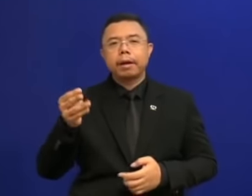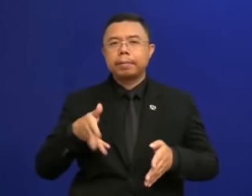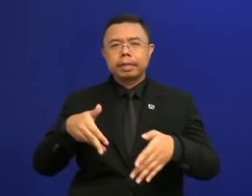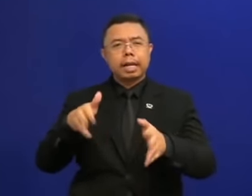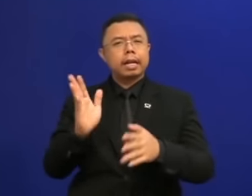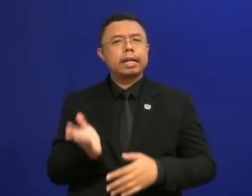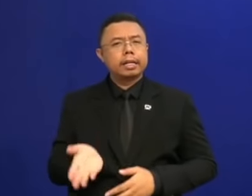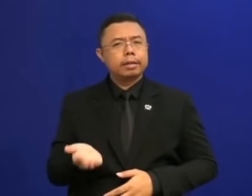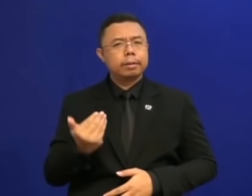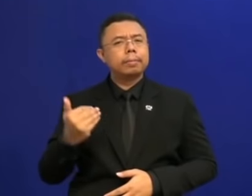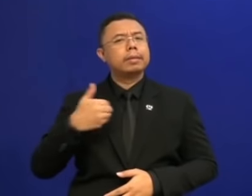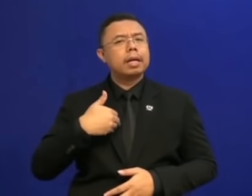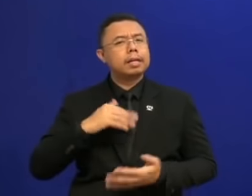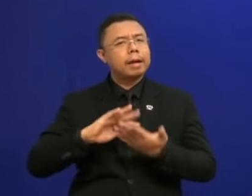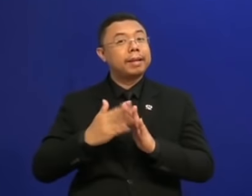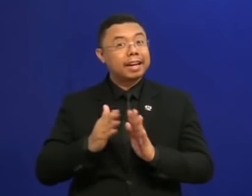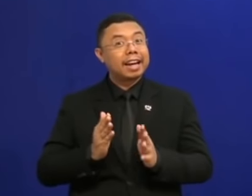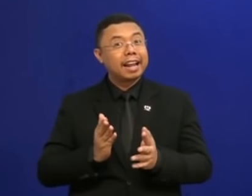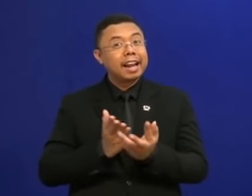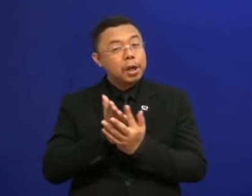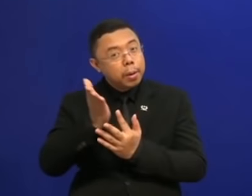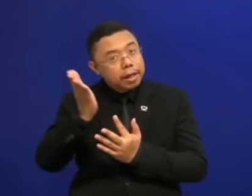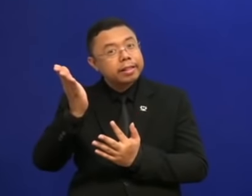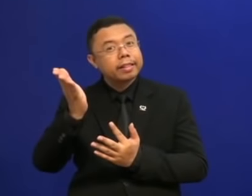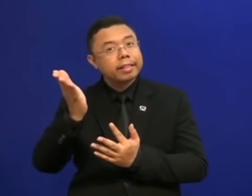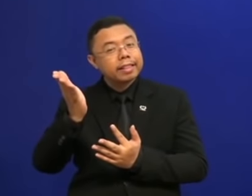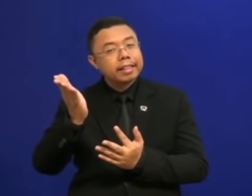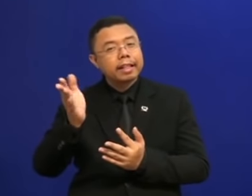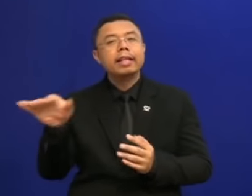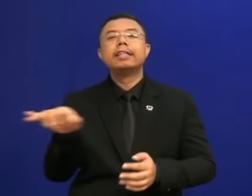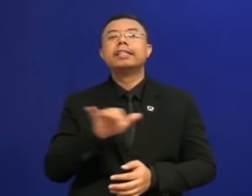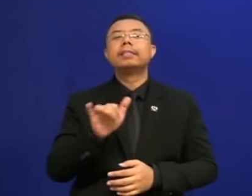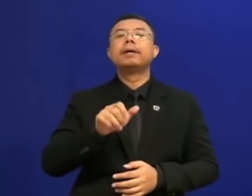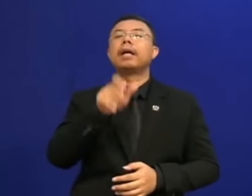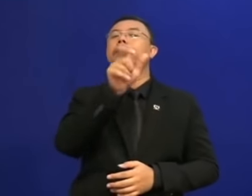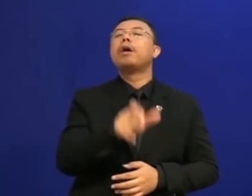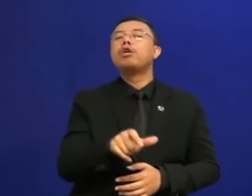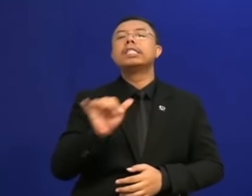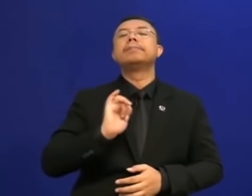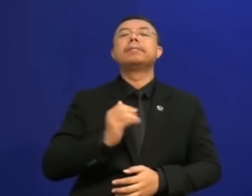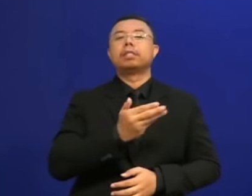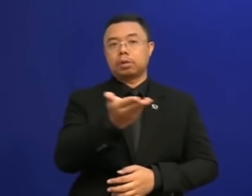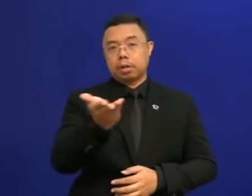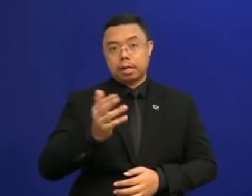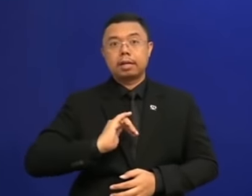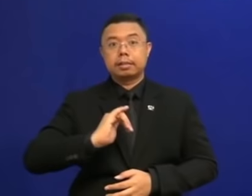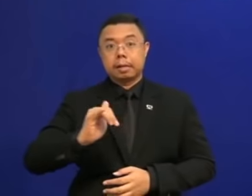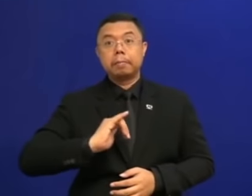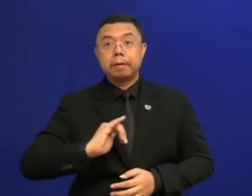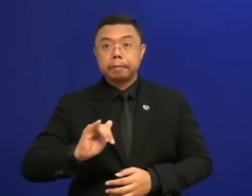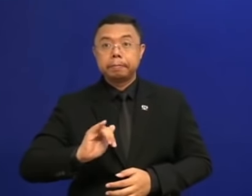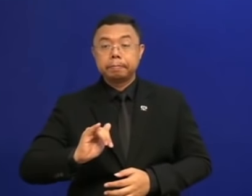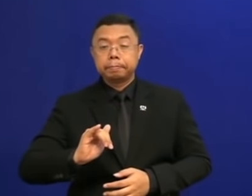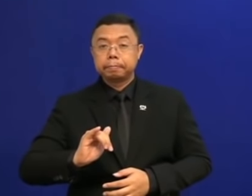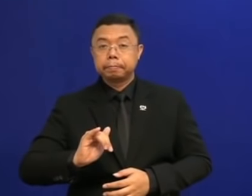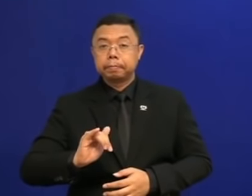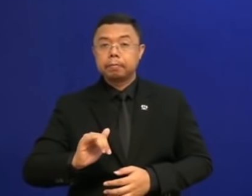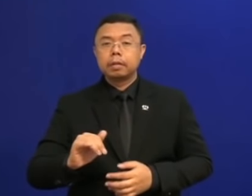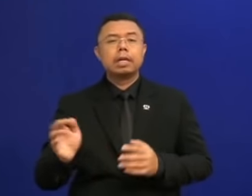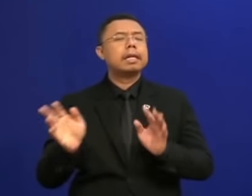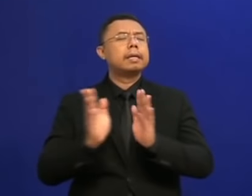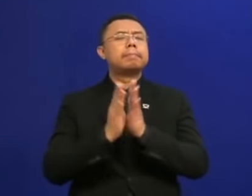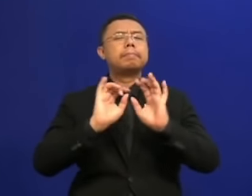perjalanan hidup yang saya jalani sebagai manusia seperti saudara,